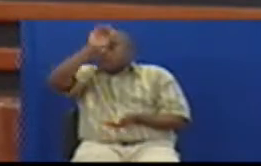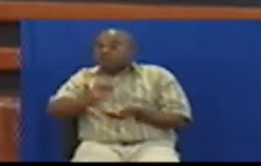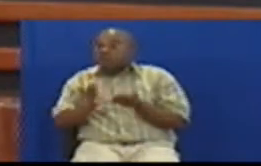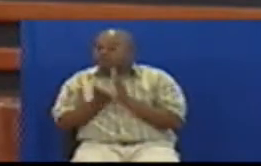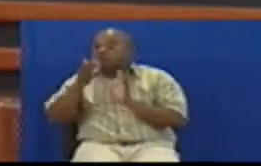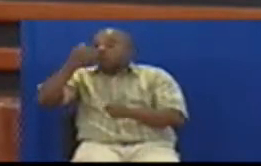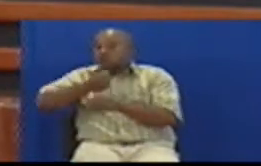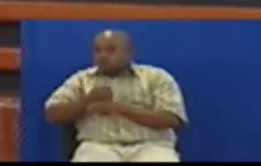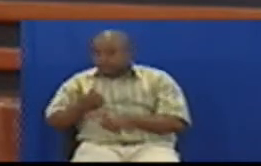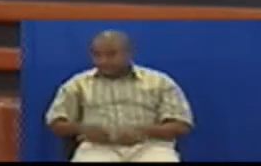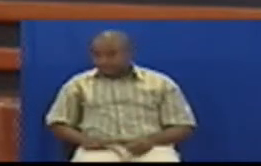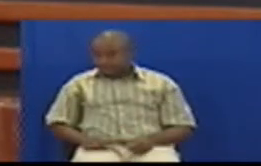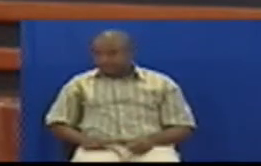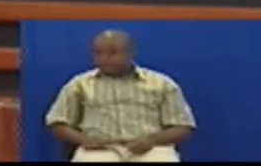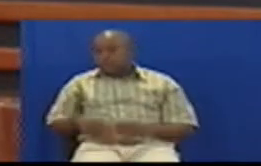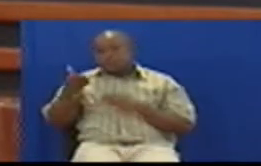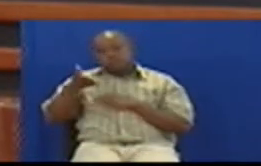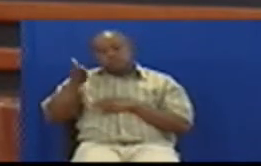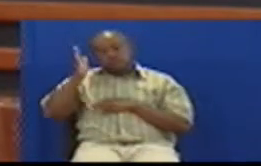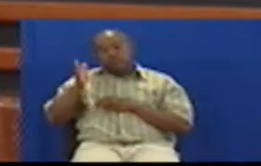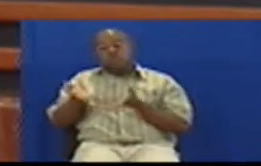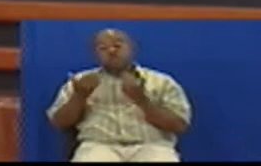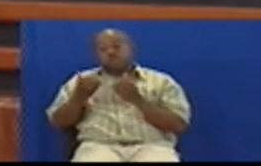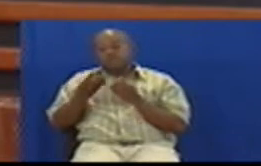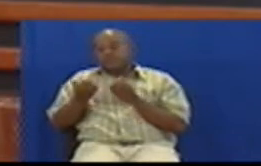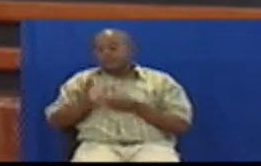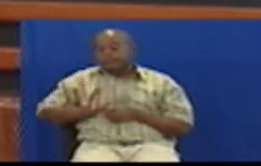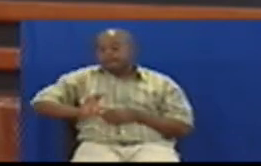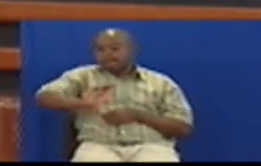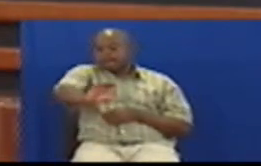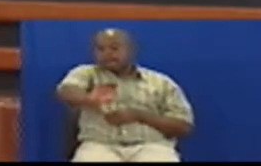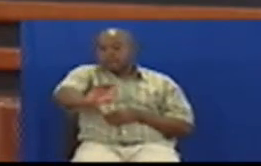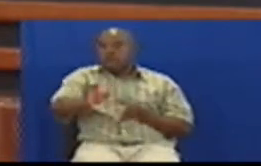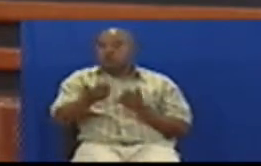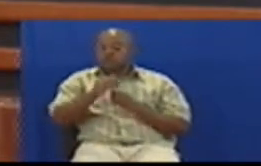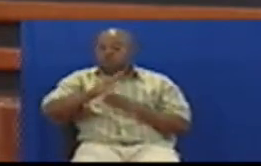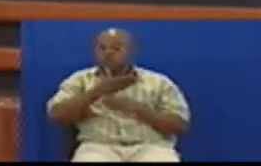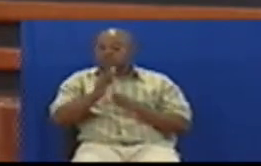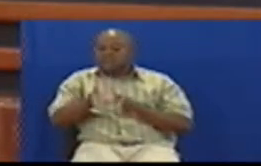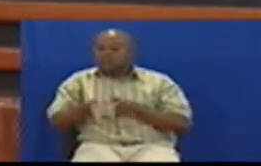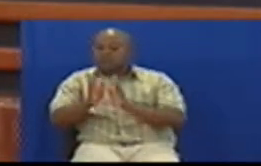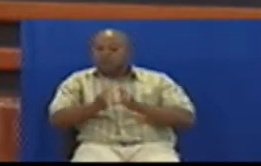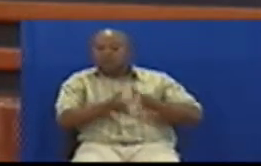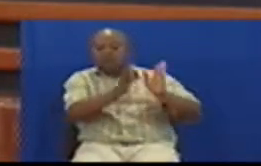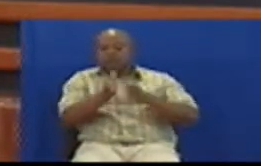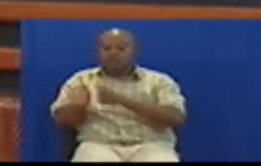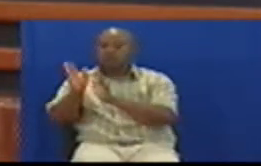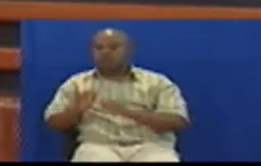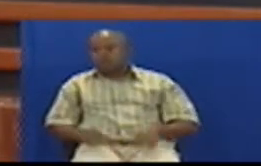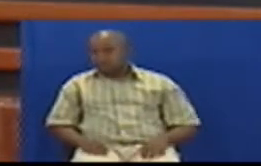kufanyiwa kazi na serikali iweze kutoa fedha kwa REA kutekeleza miradi yake. Kwenye